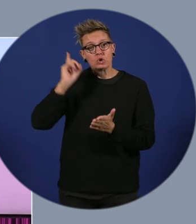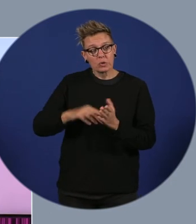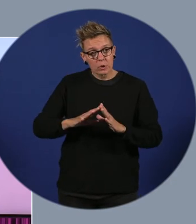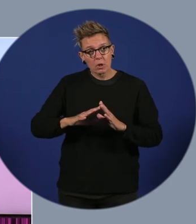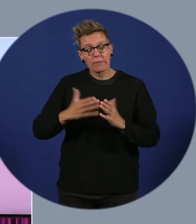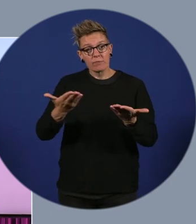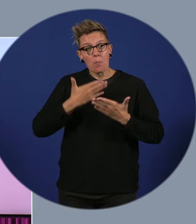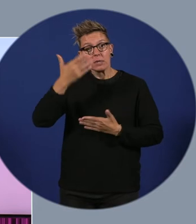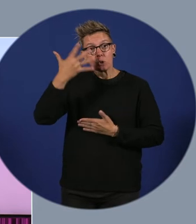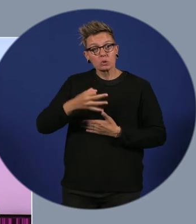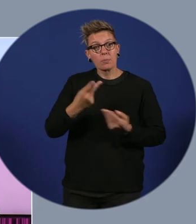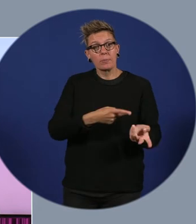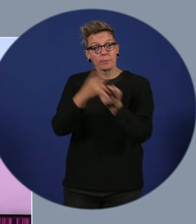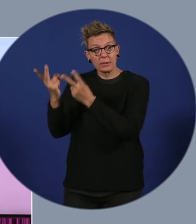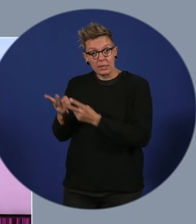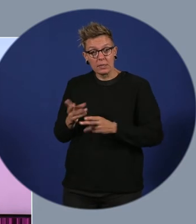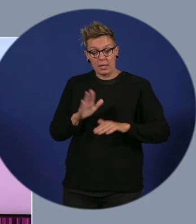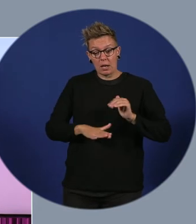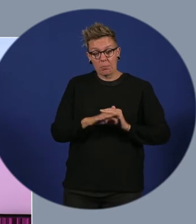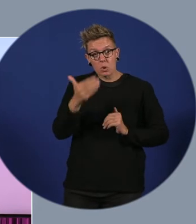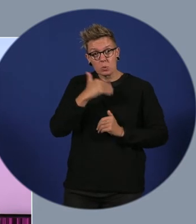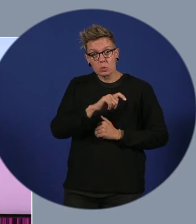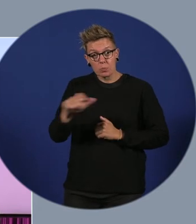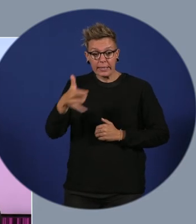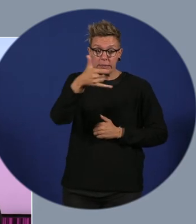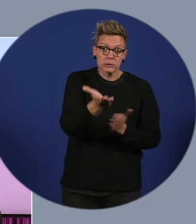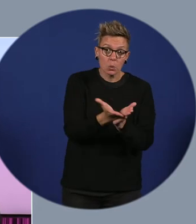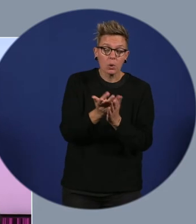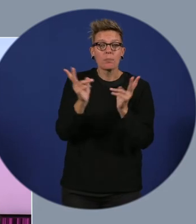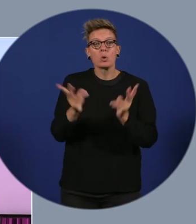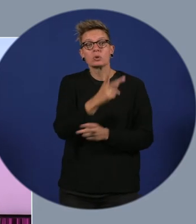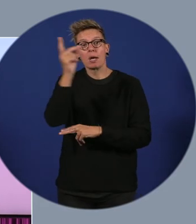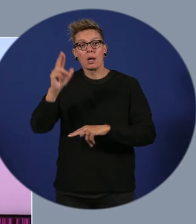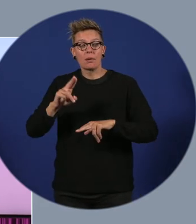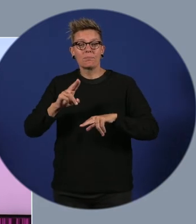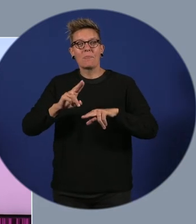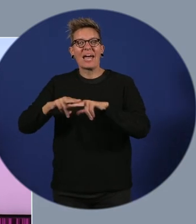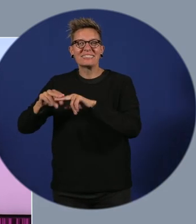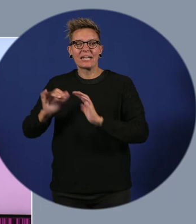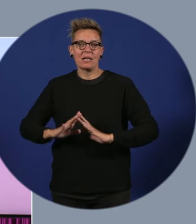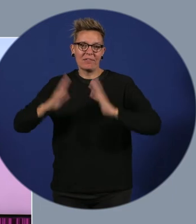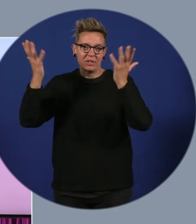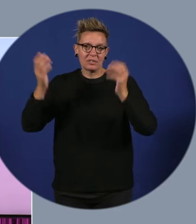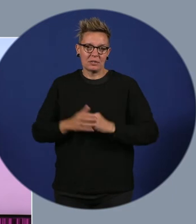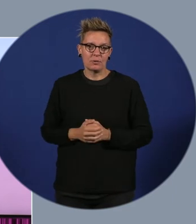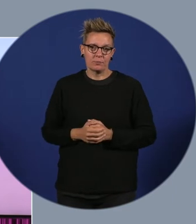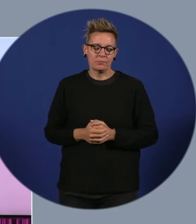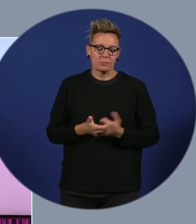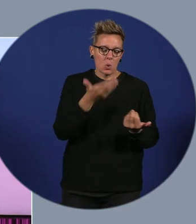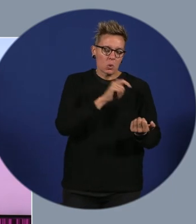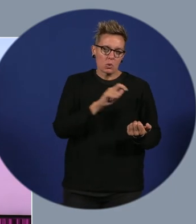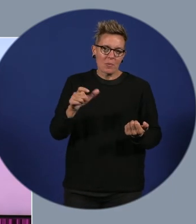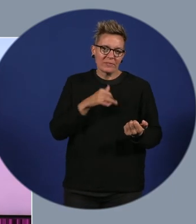kring demokratin hos barn och unga i skolan och även på andra platser i livet, även om just skolan är där unga spenderar mest av sin